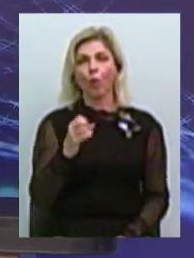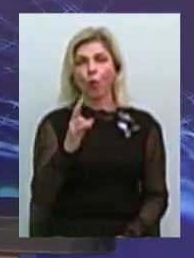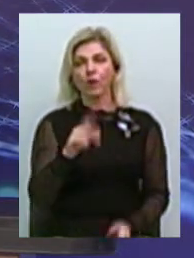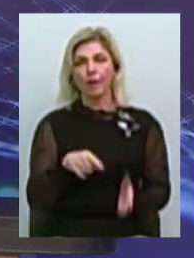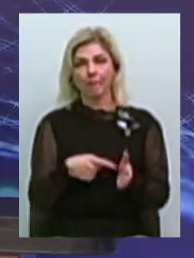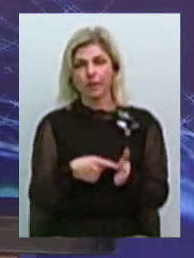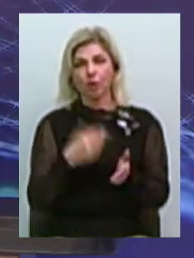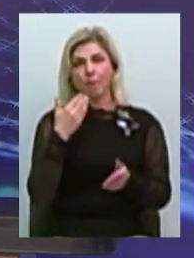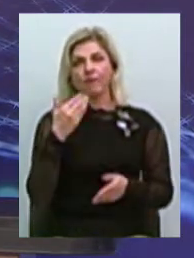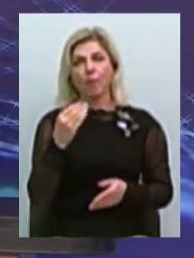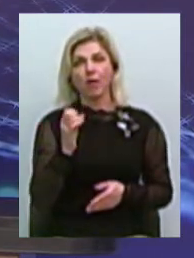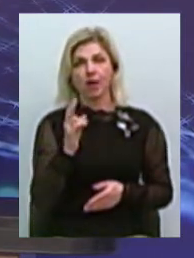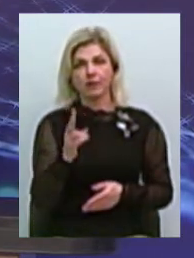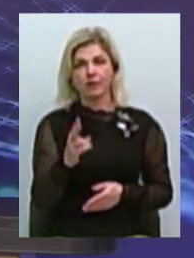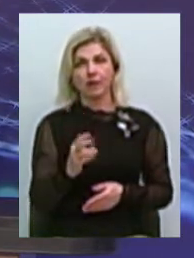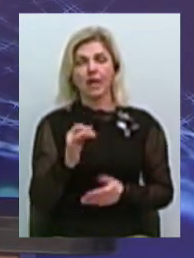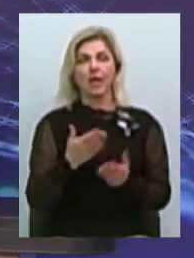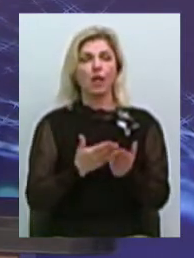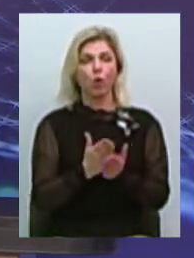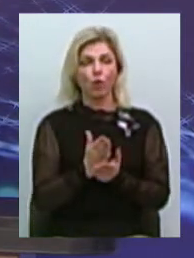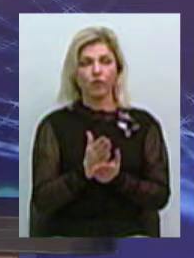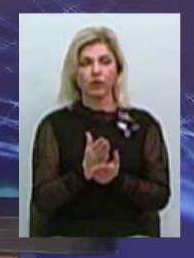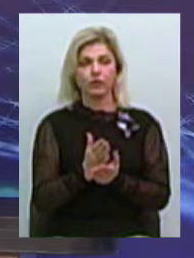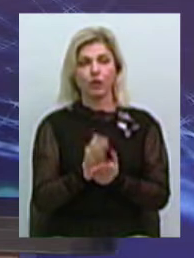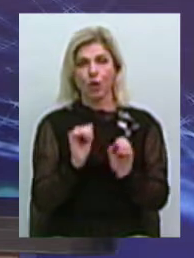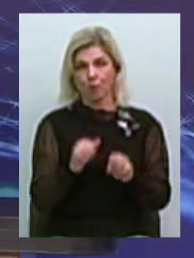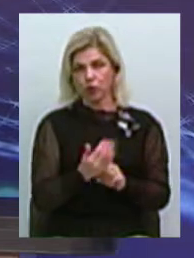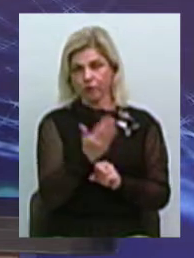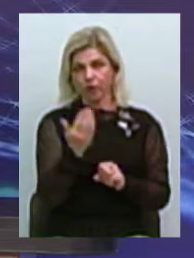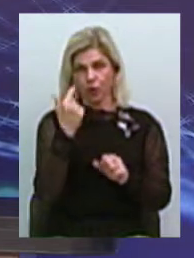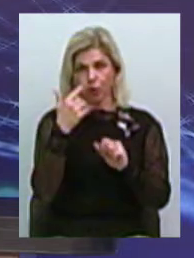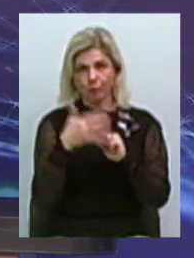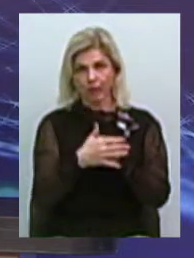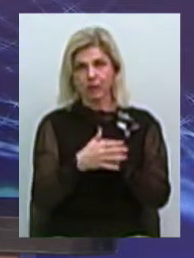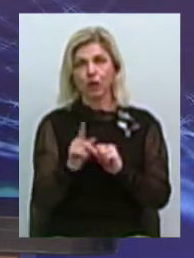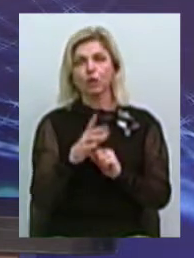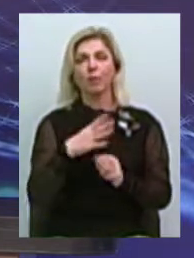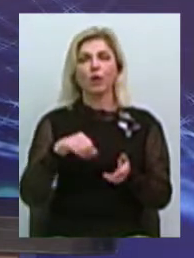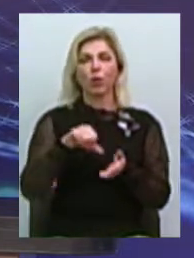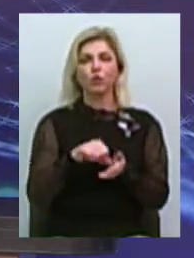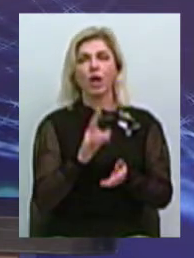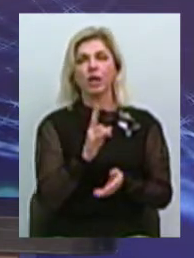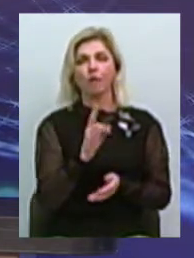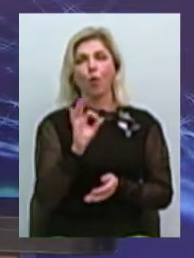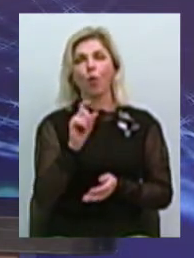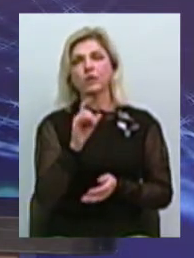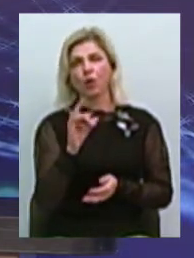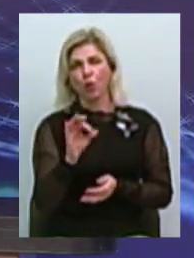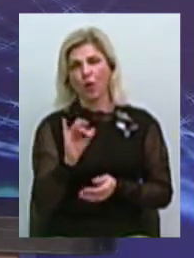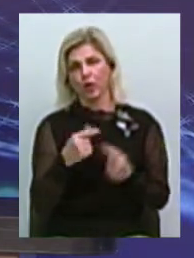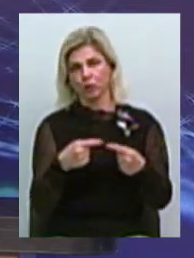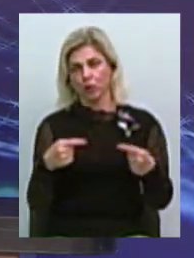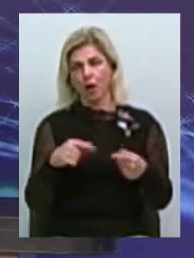ну і відповідно, вже географічно ви більш-менш можете зрозуміти, що це брали участь Криве Озеро, ну і так далі долучалися.